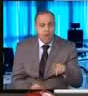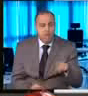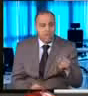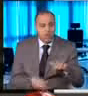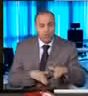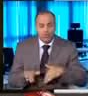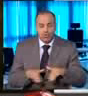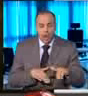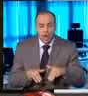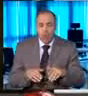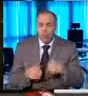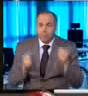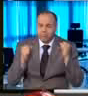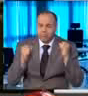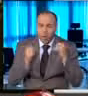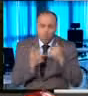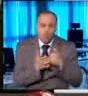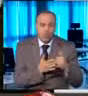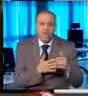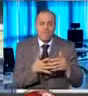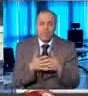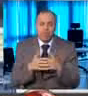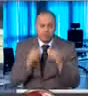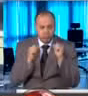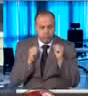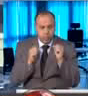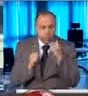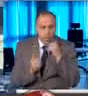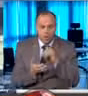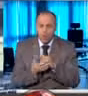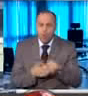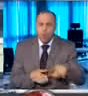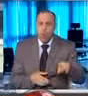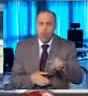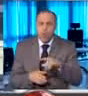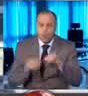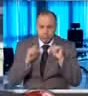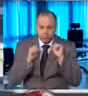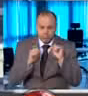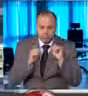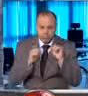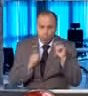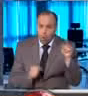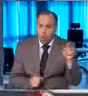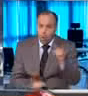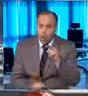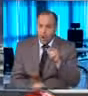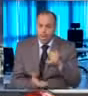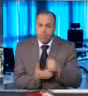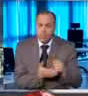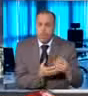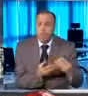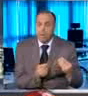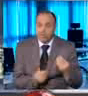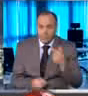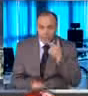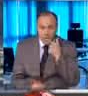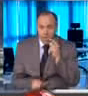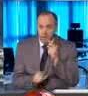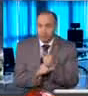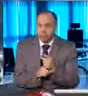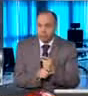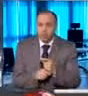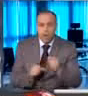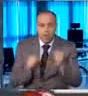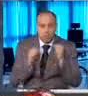شوارع ميامي وأتلانتيا وفيلادلفيا ونيويورك وسان فرانسيسكو وبوسطن وكذلك في بورتلاند، أين لقيت